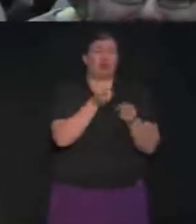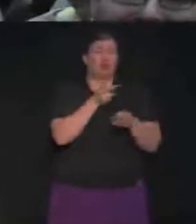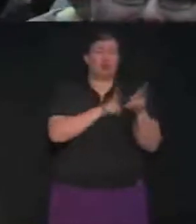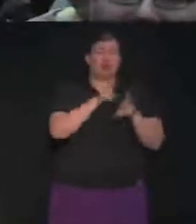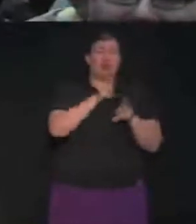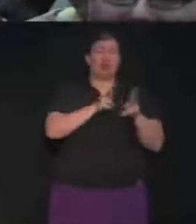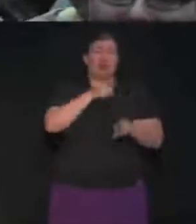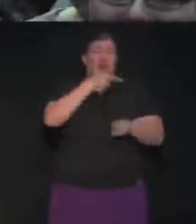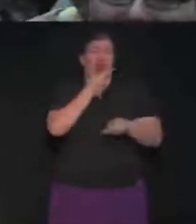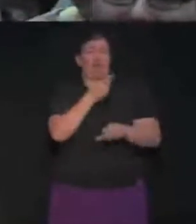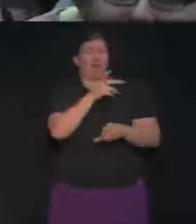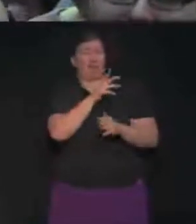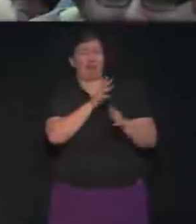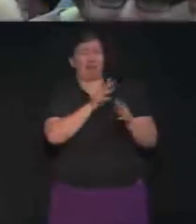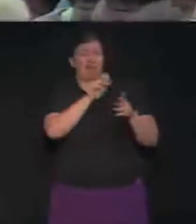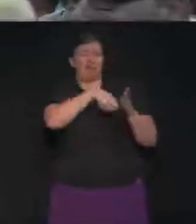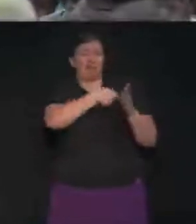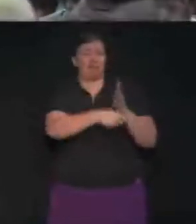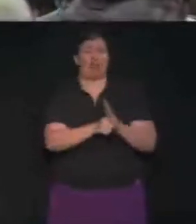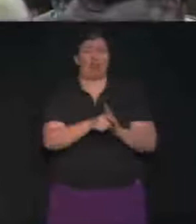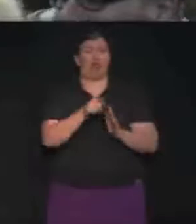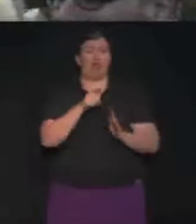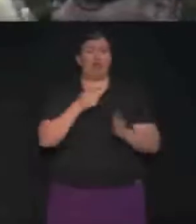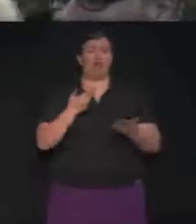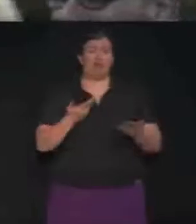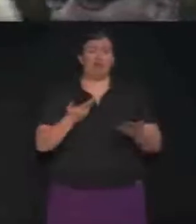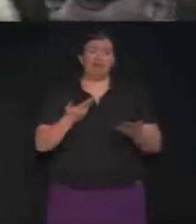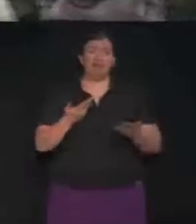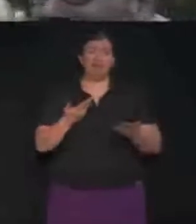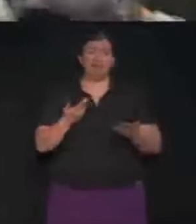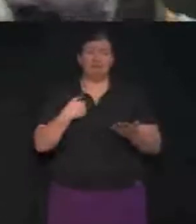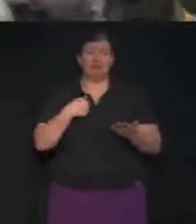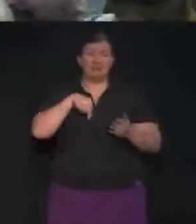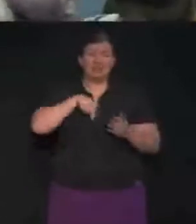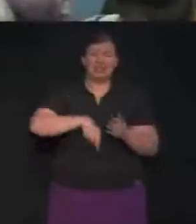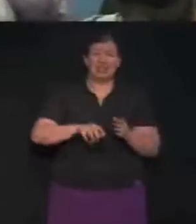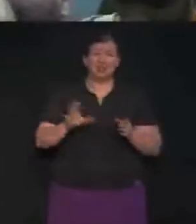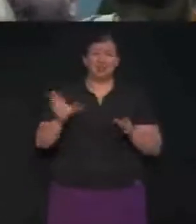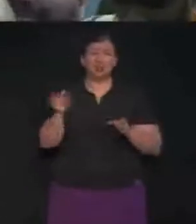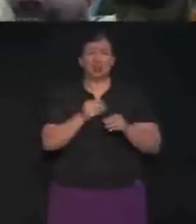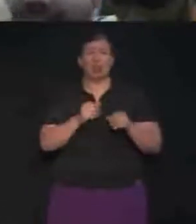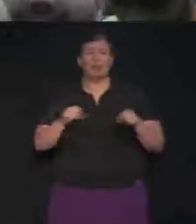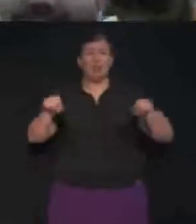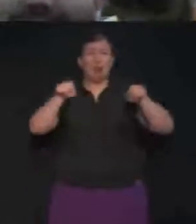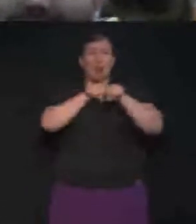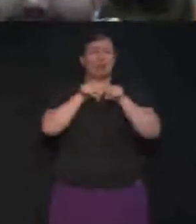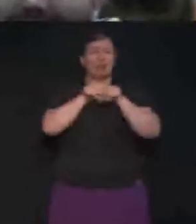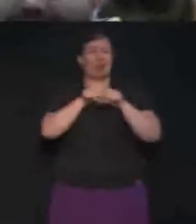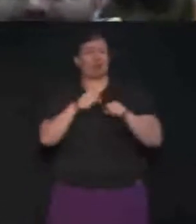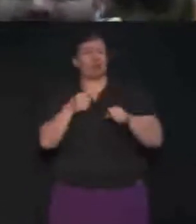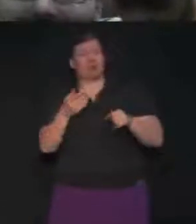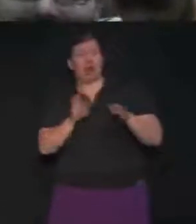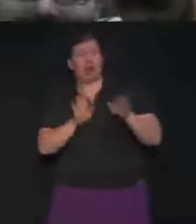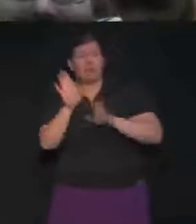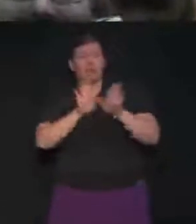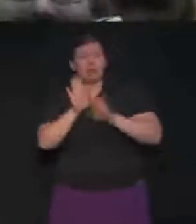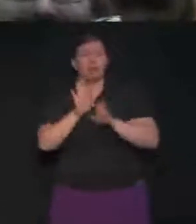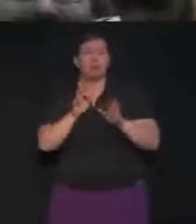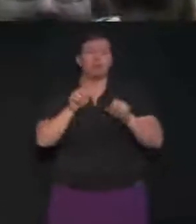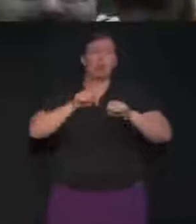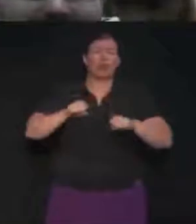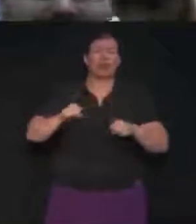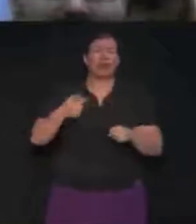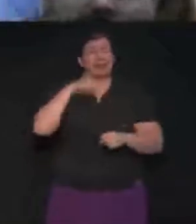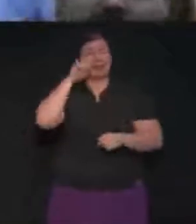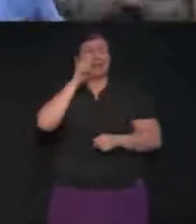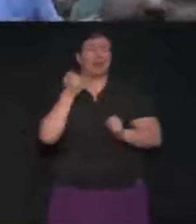an Abstimmung stellt die wir zusammen online treffen wollen und ich wette wir können Umsetzungen